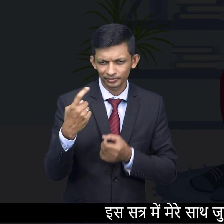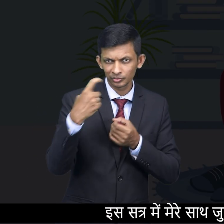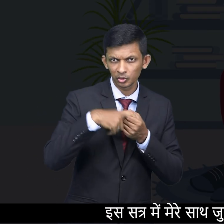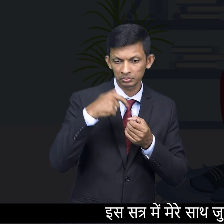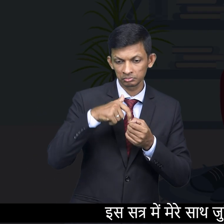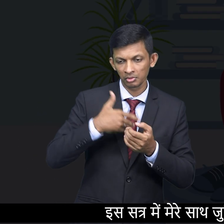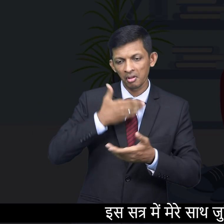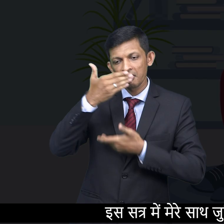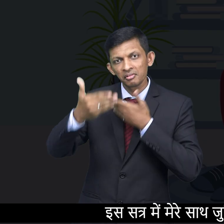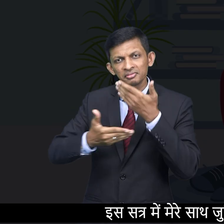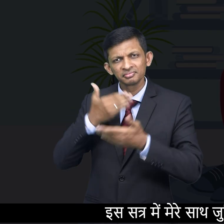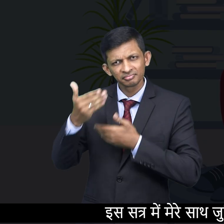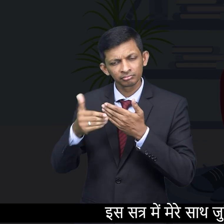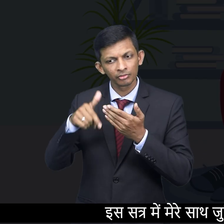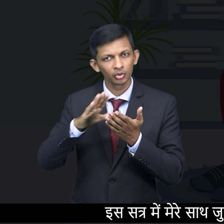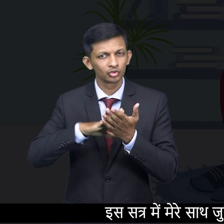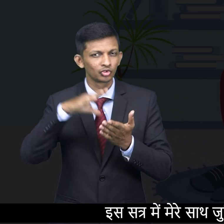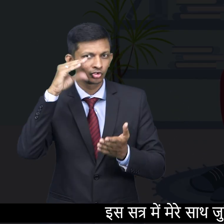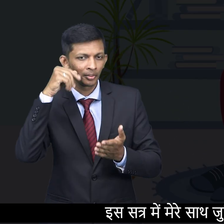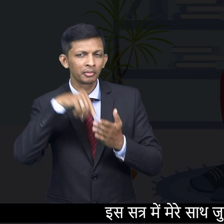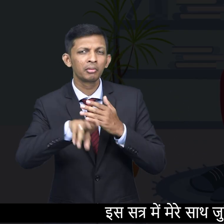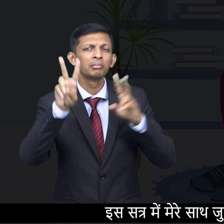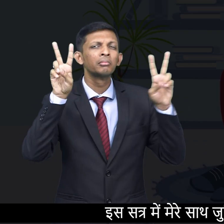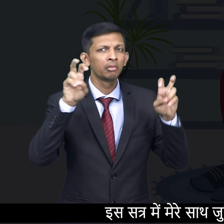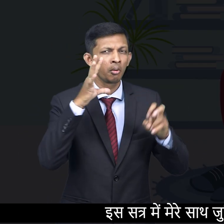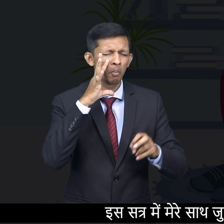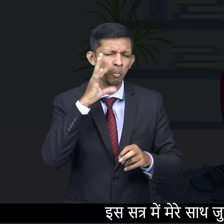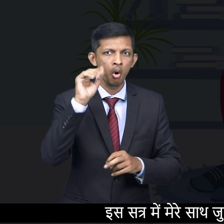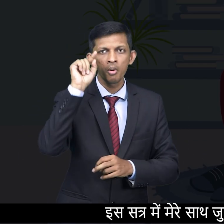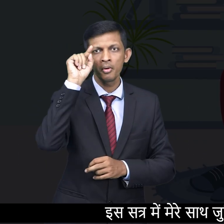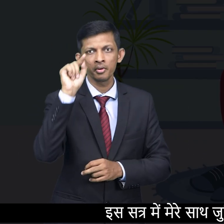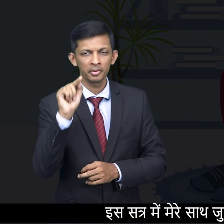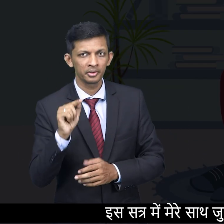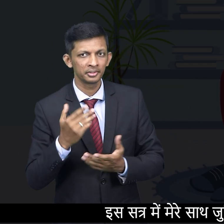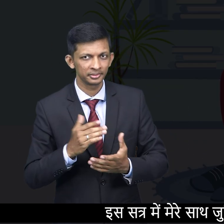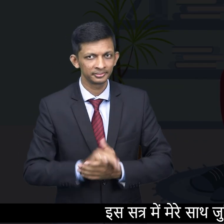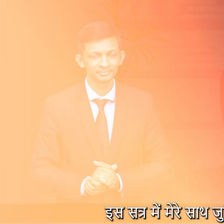इस सत्र में मेरे साथ जुड़िए और इस महत्वपूर्ण विषय को सीखिए।